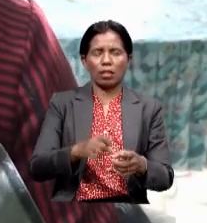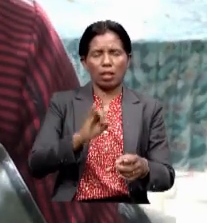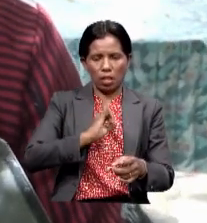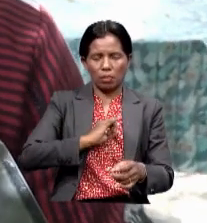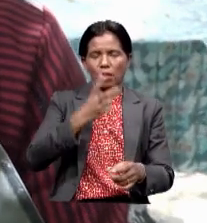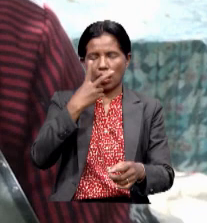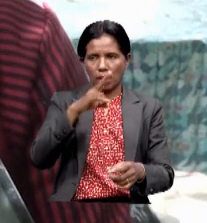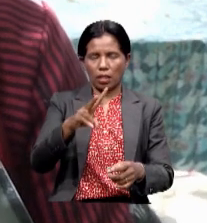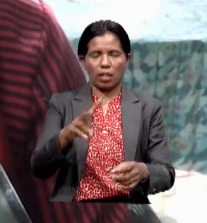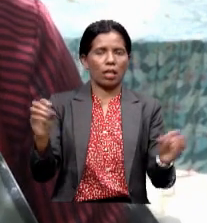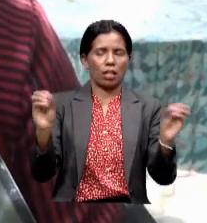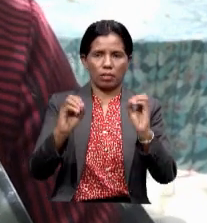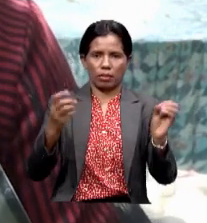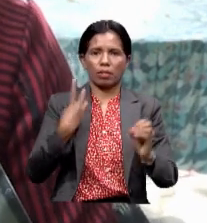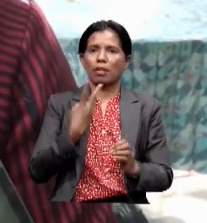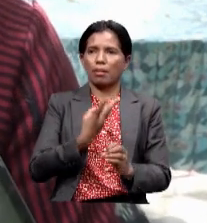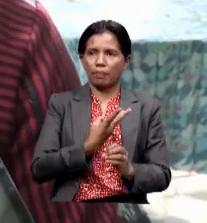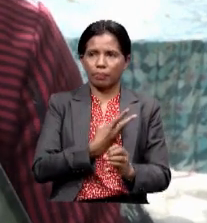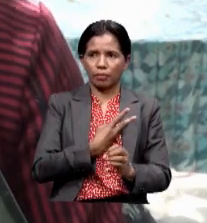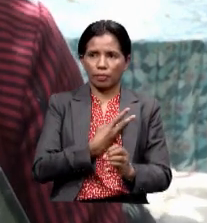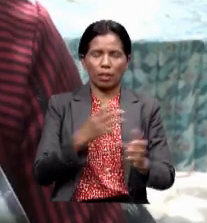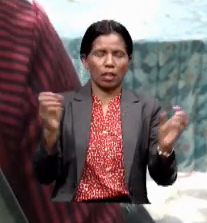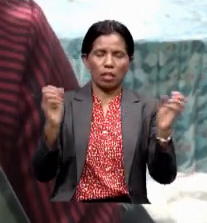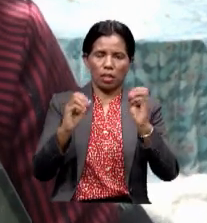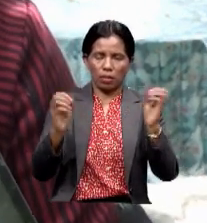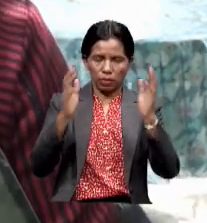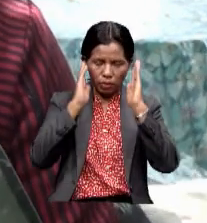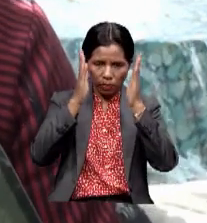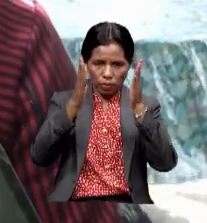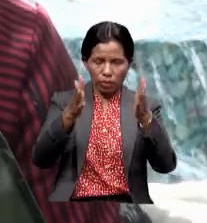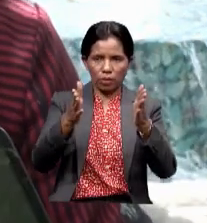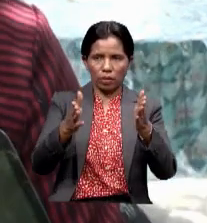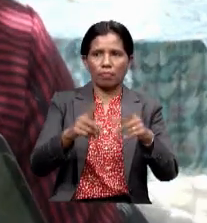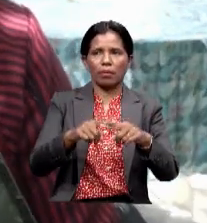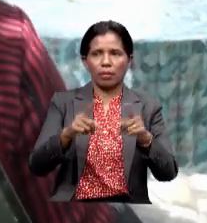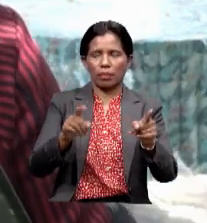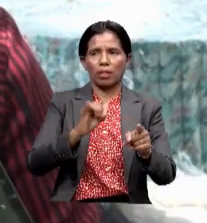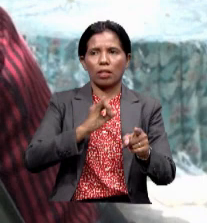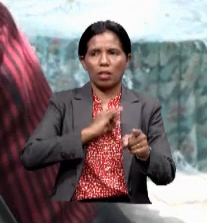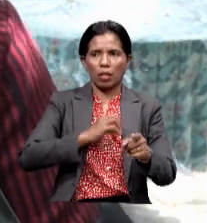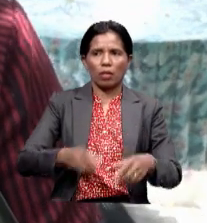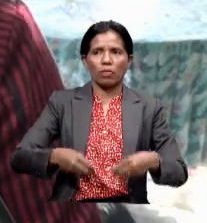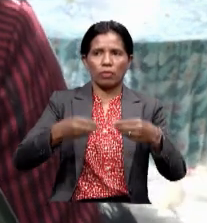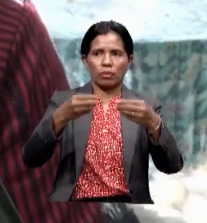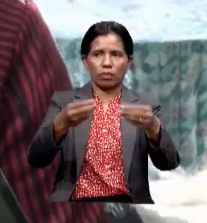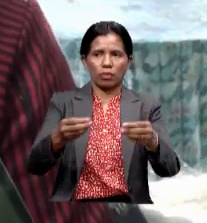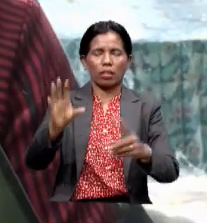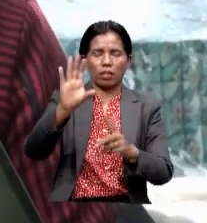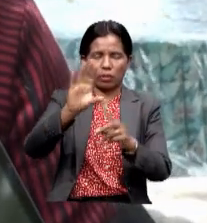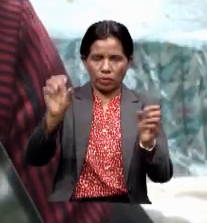la os ami la koya tu hare ba o ni be ami o ni foker atensan ba chefe di